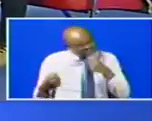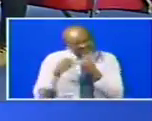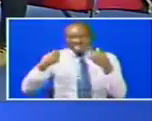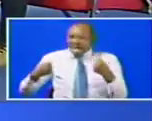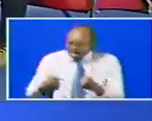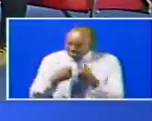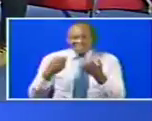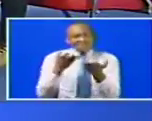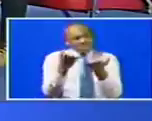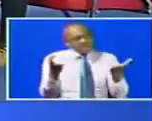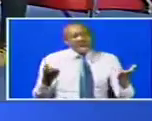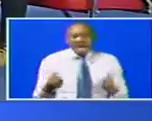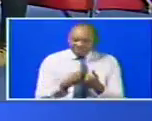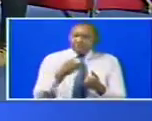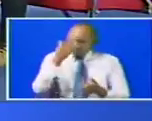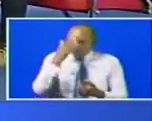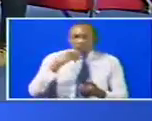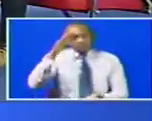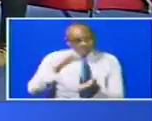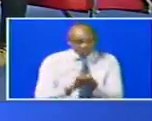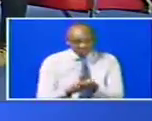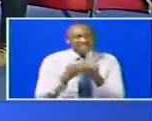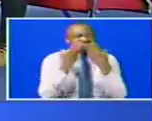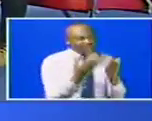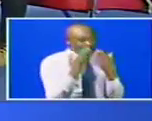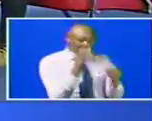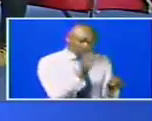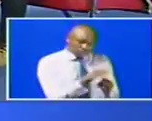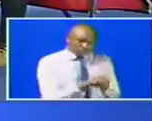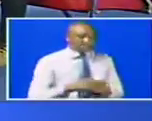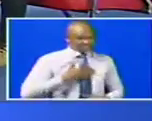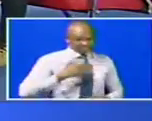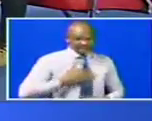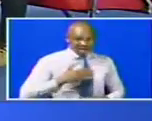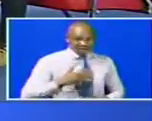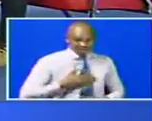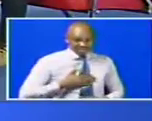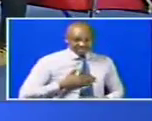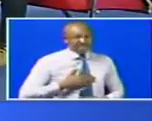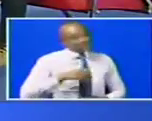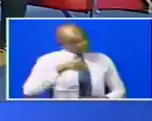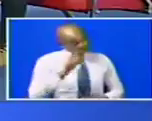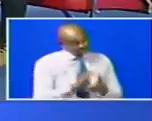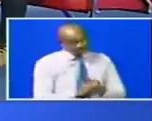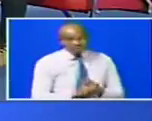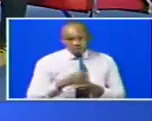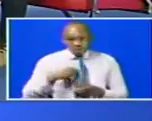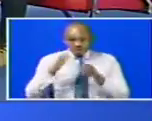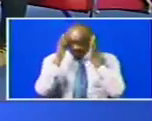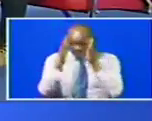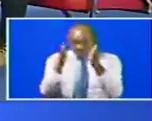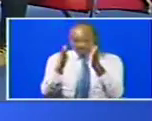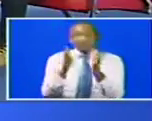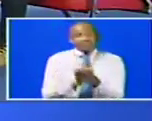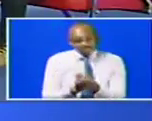mara. Tujue jinsi ya kujikinga. Shukrani sana wageni wetu kwa muda ambao wazima hii leo. Tutakuwa tukiangazia mengi zaidi